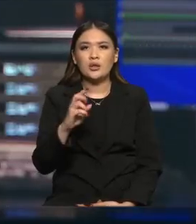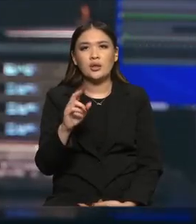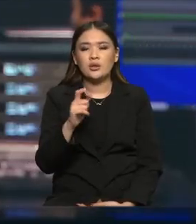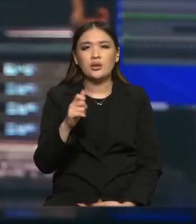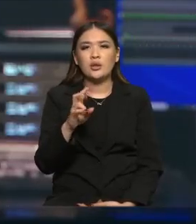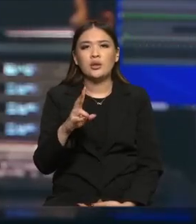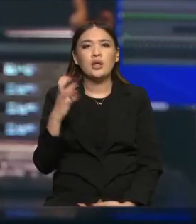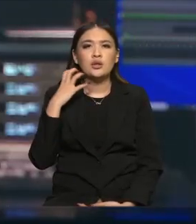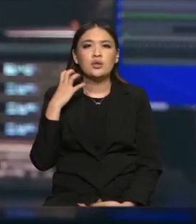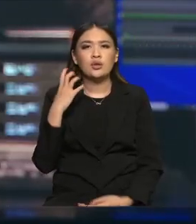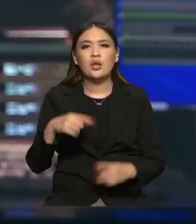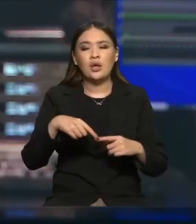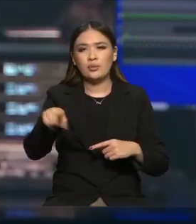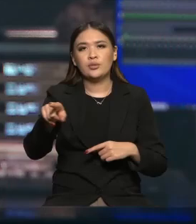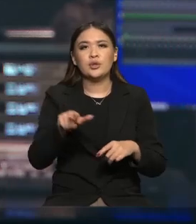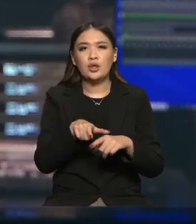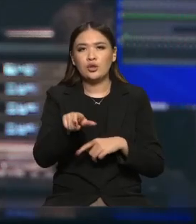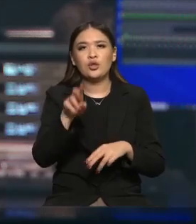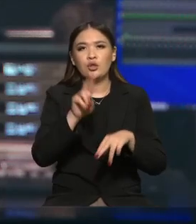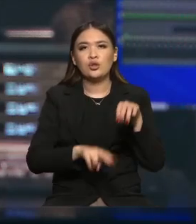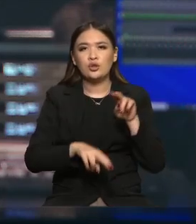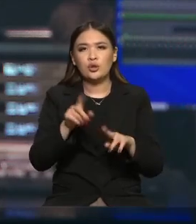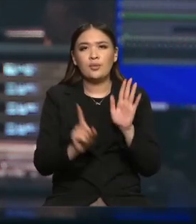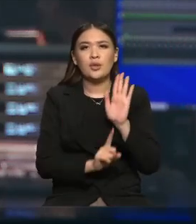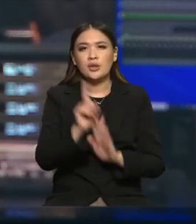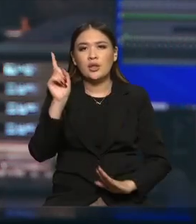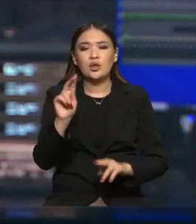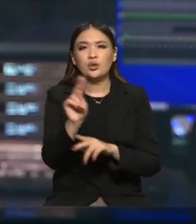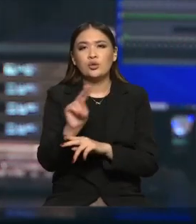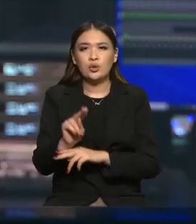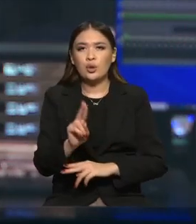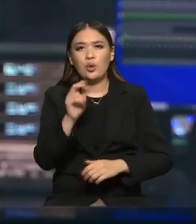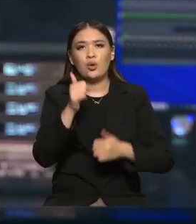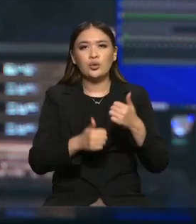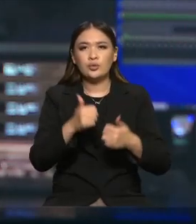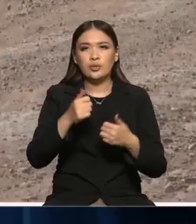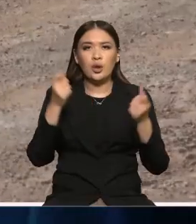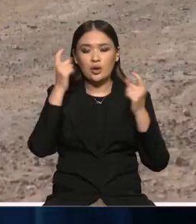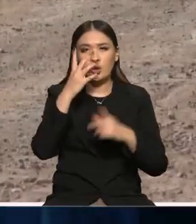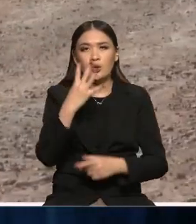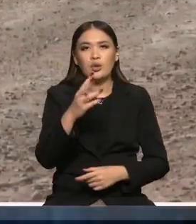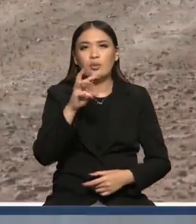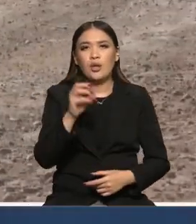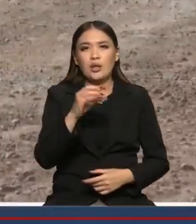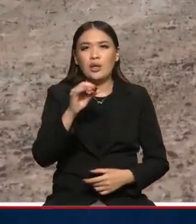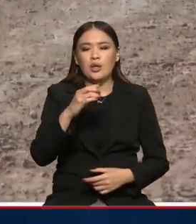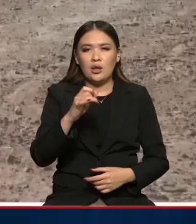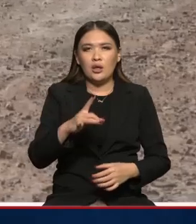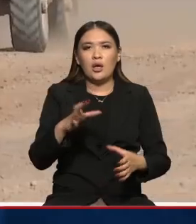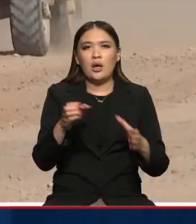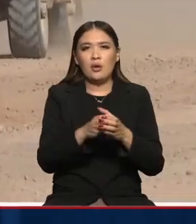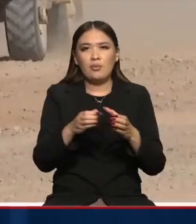Жезқазғаннан Қызылордаға апаратын тас жолдың құрылысы басталды. Жөндеу жұмыстарын конкурс негізінде анықталған 4 мердігерлік компания